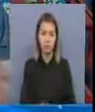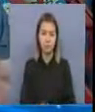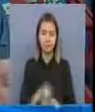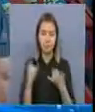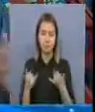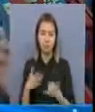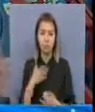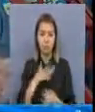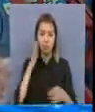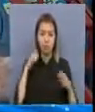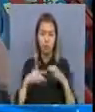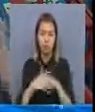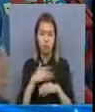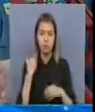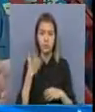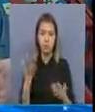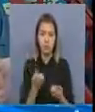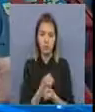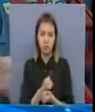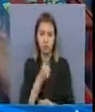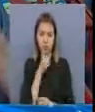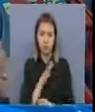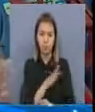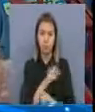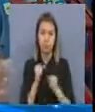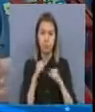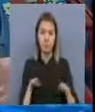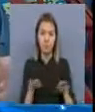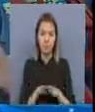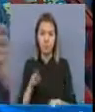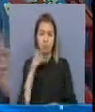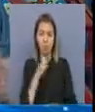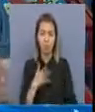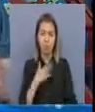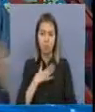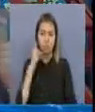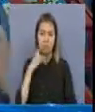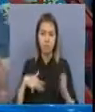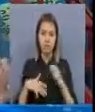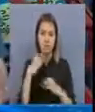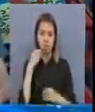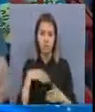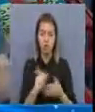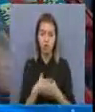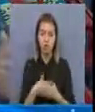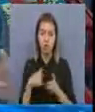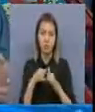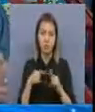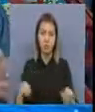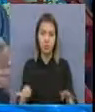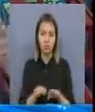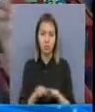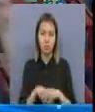міне тәуелсіздік алғаннан бері спорттың осынау түрі біздің Қазақстанда мықтап дамып келе жатыр. Сол